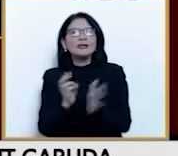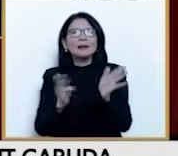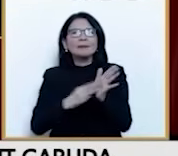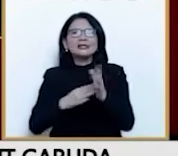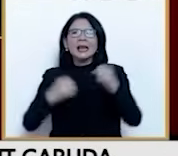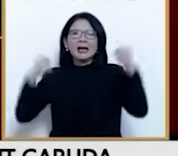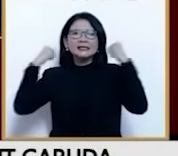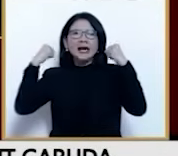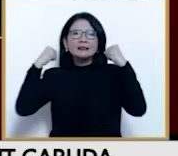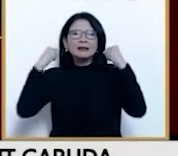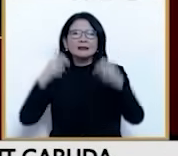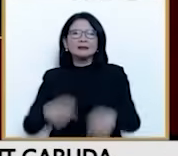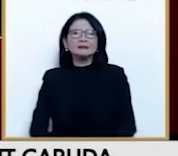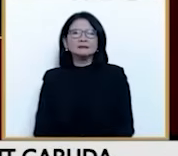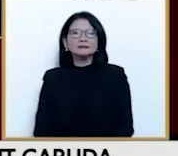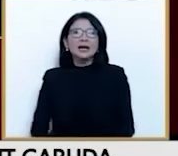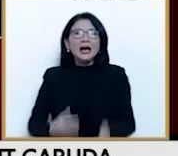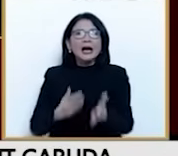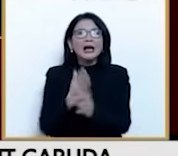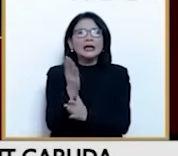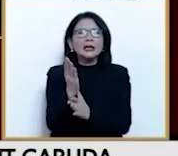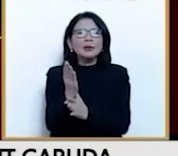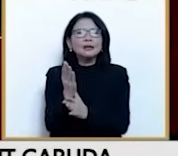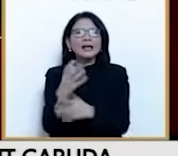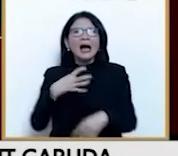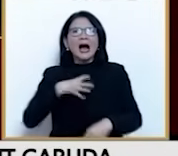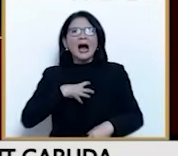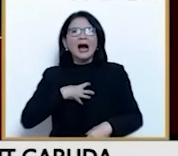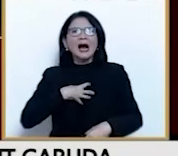itu perintah. Melalui hilangnya